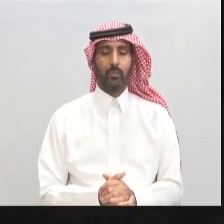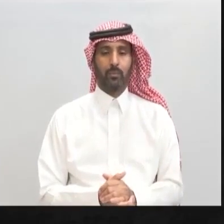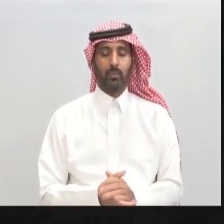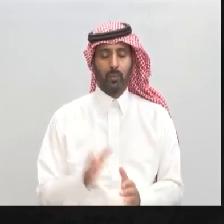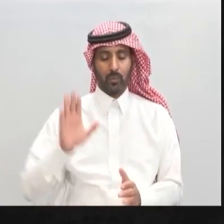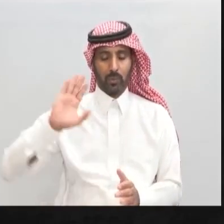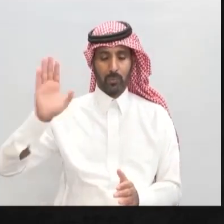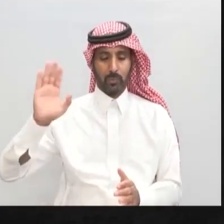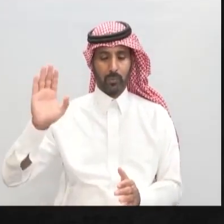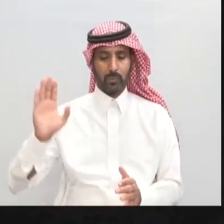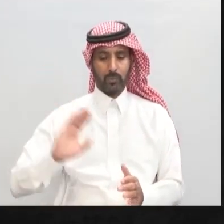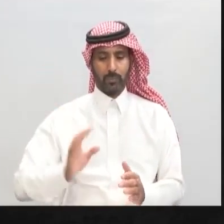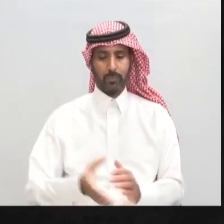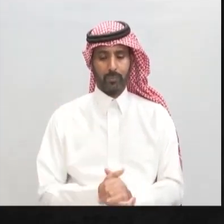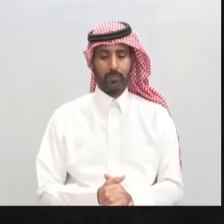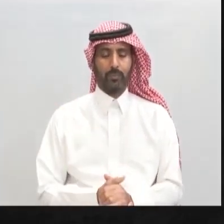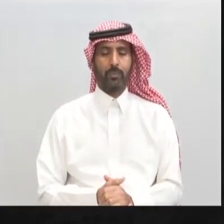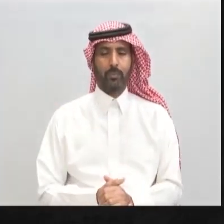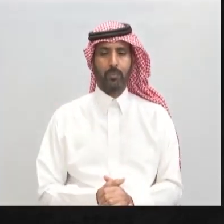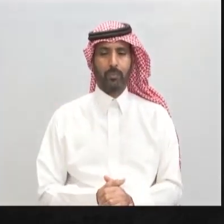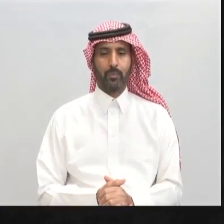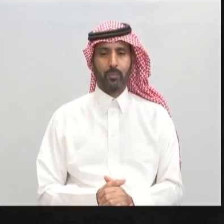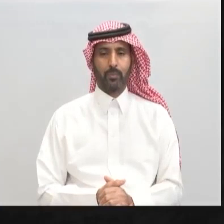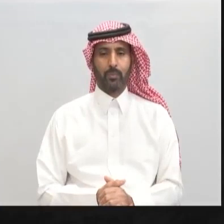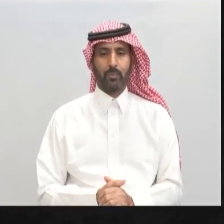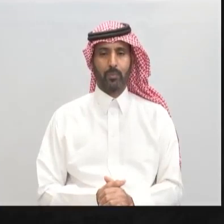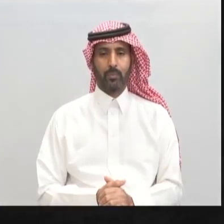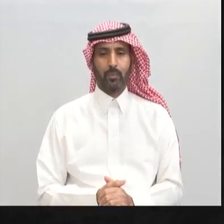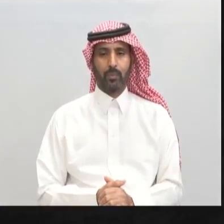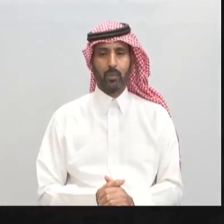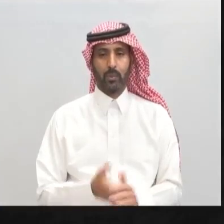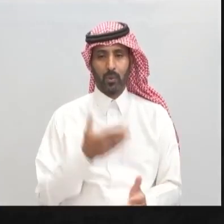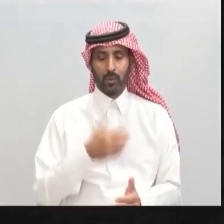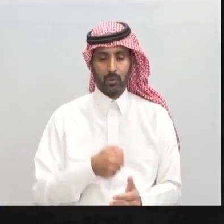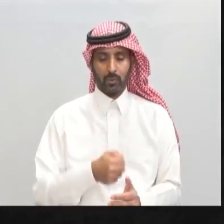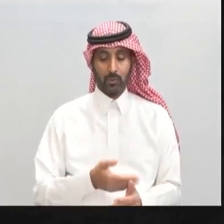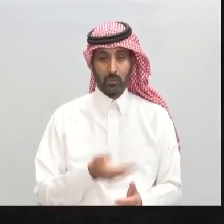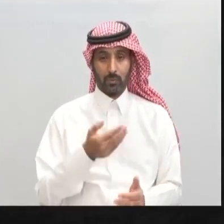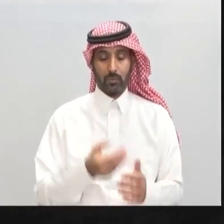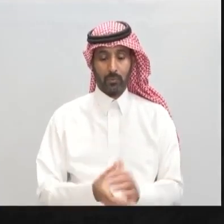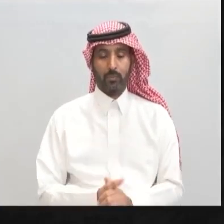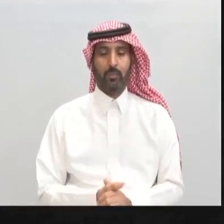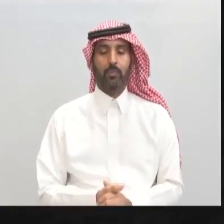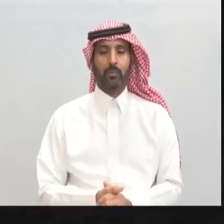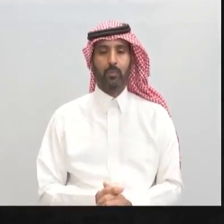عليكم ورحمه الله وبركاته وصلى الله وسلم وبارك على نبينا محمد